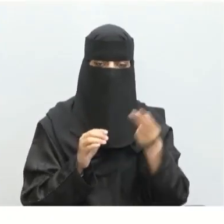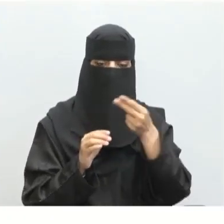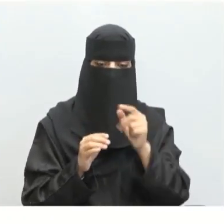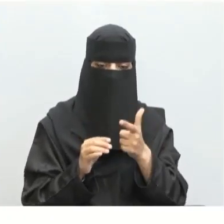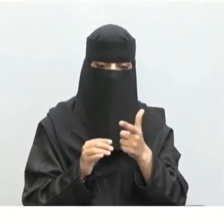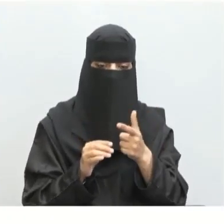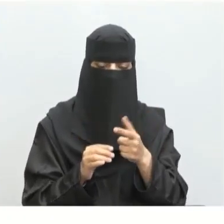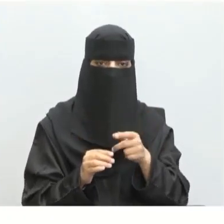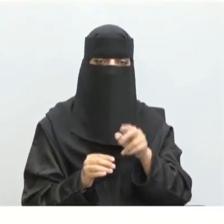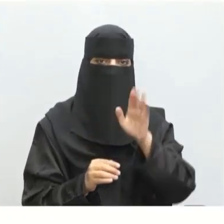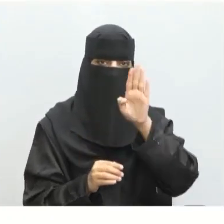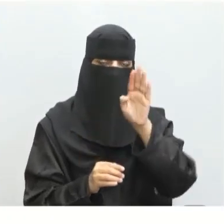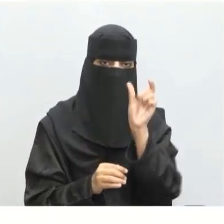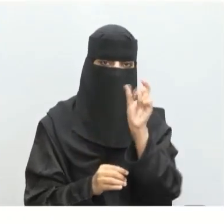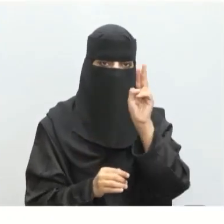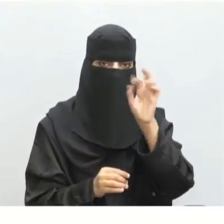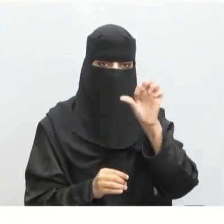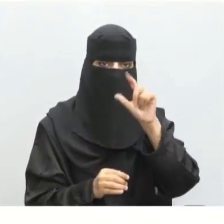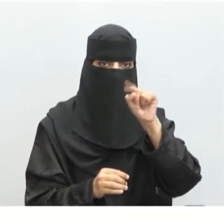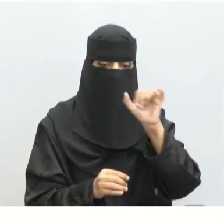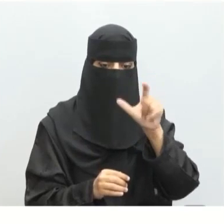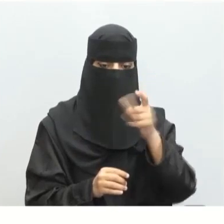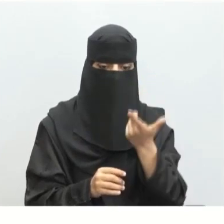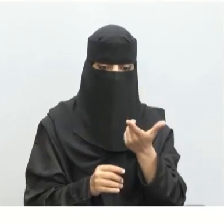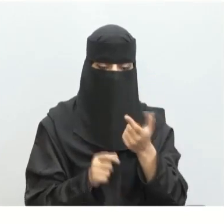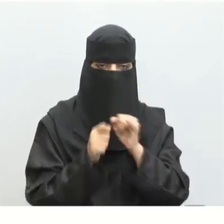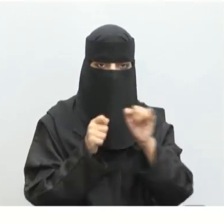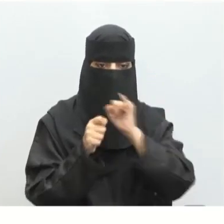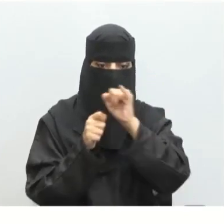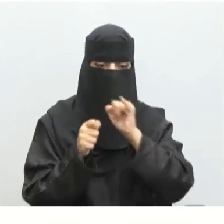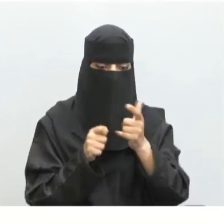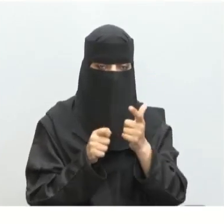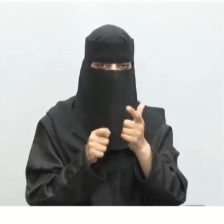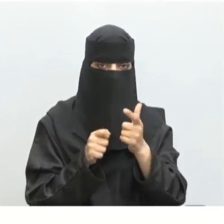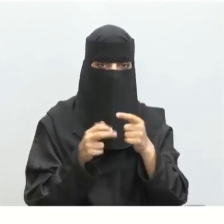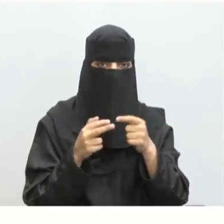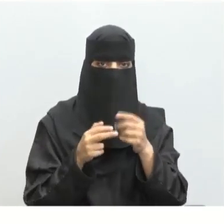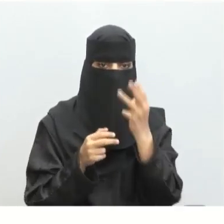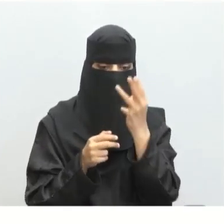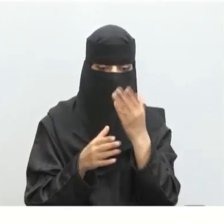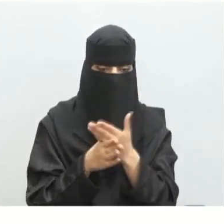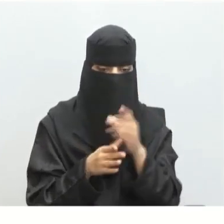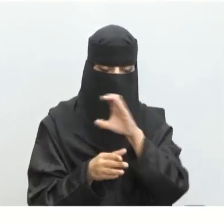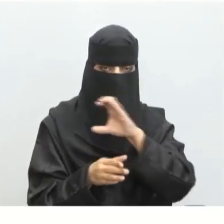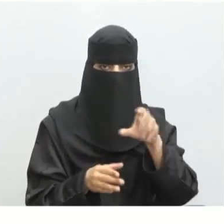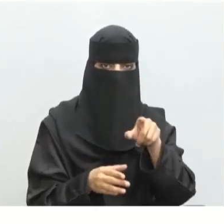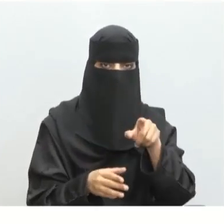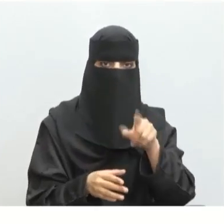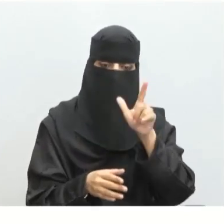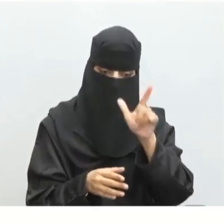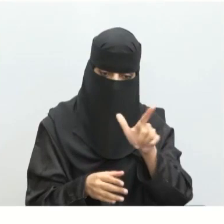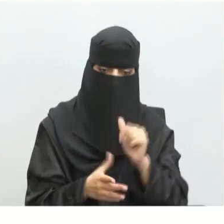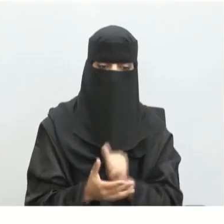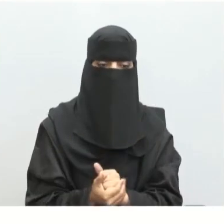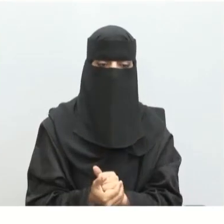تمثيل ثلاثي الابعاد لسطح الارض العباره رائعين العباره